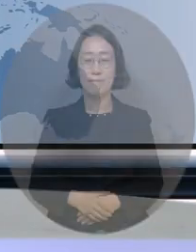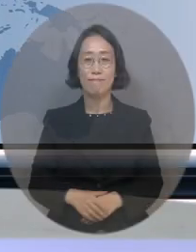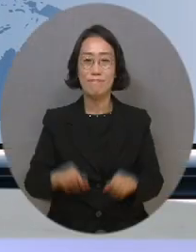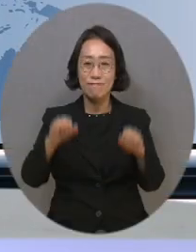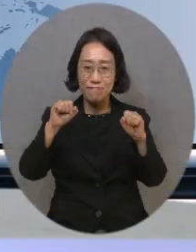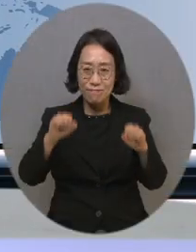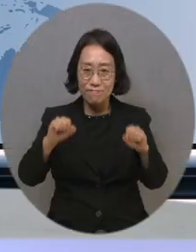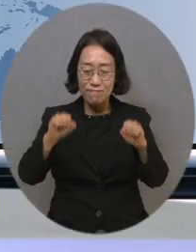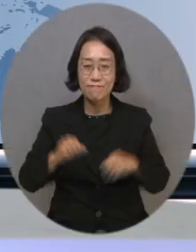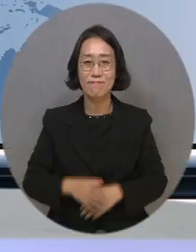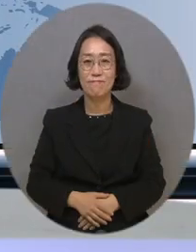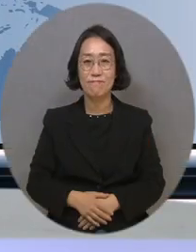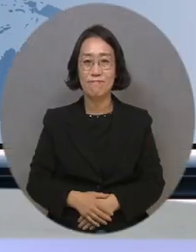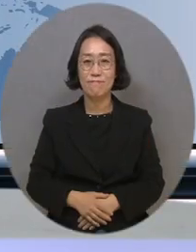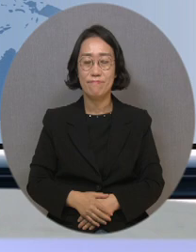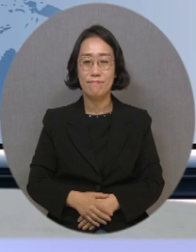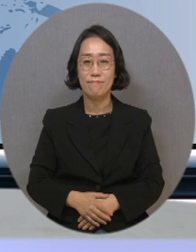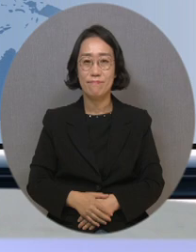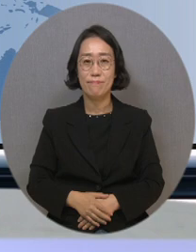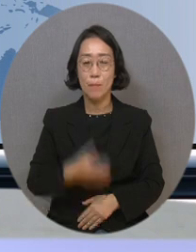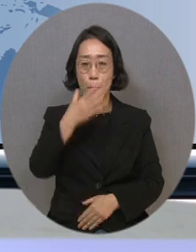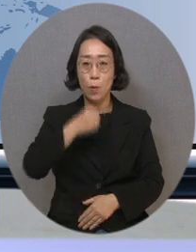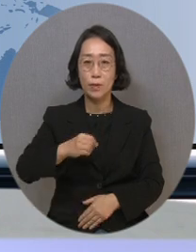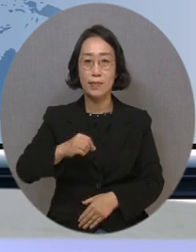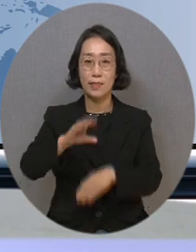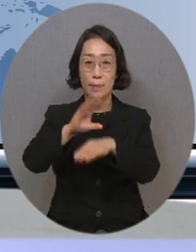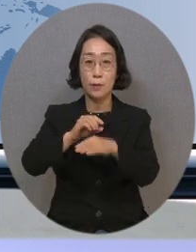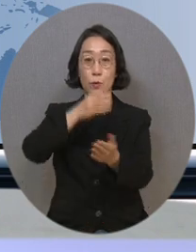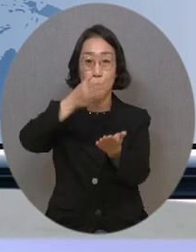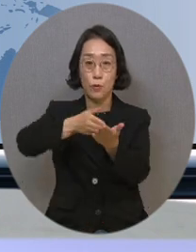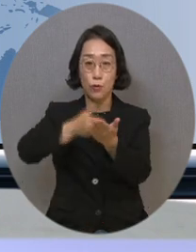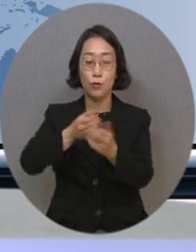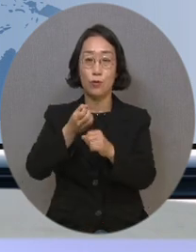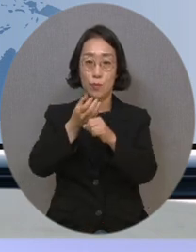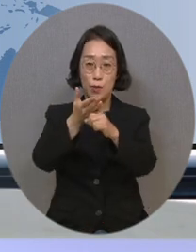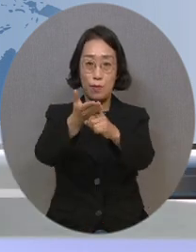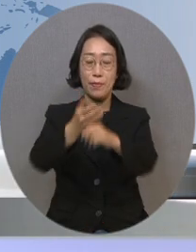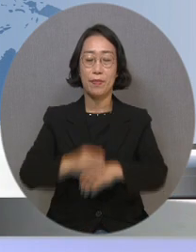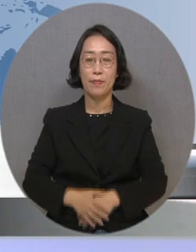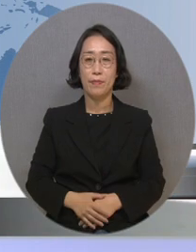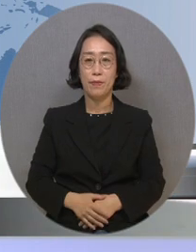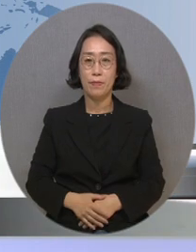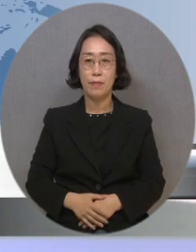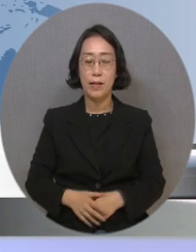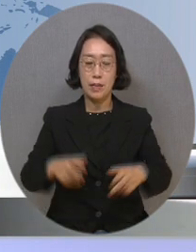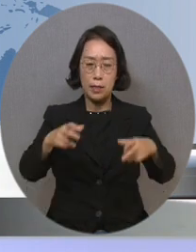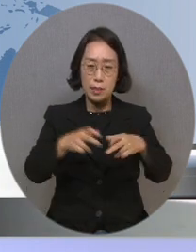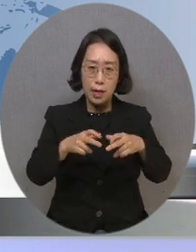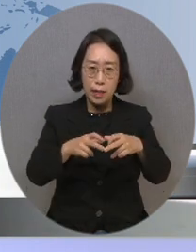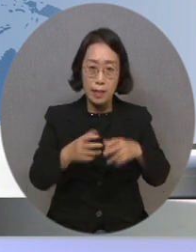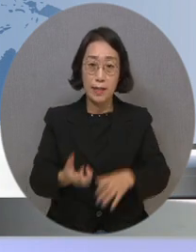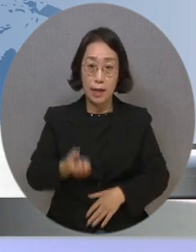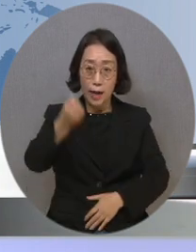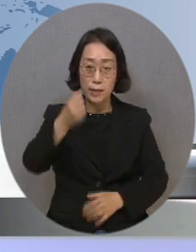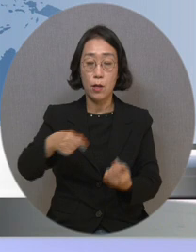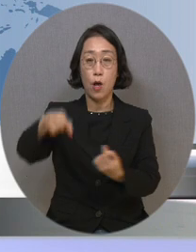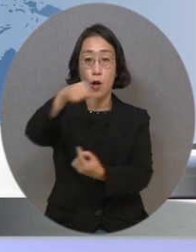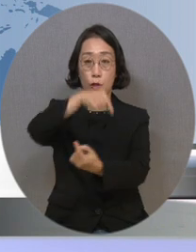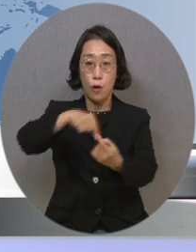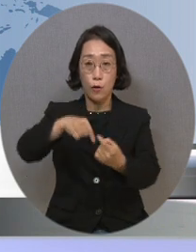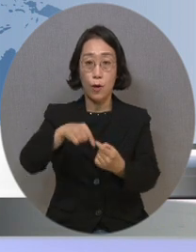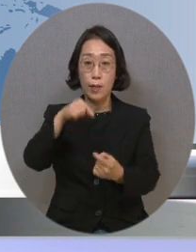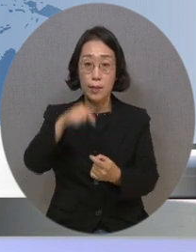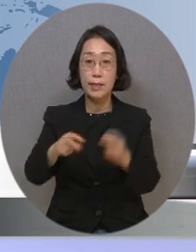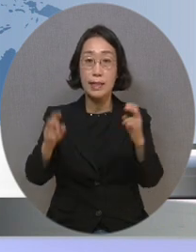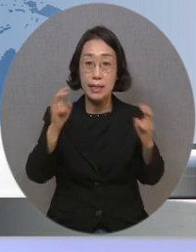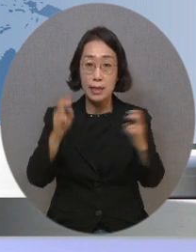시청자 여러분 안녕하십니까? WBC 복지TV 뉴스24입니다. 장애인이 소유하거나 경영하고 있는